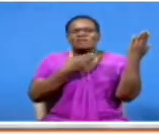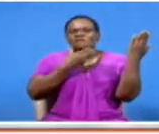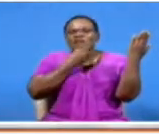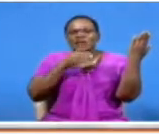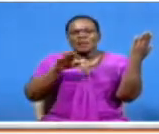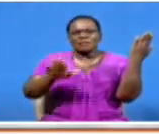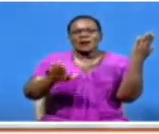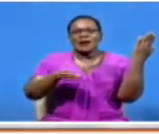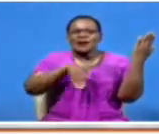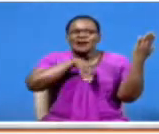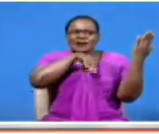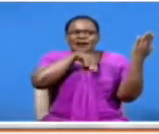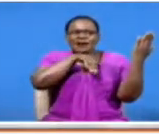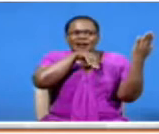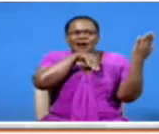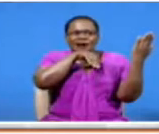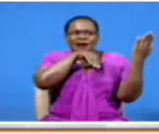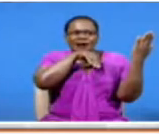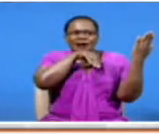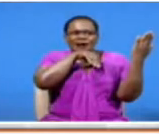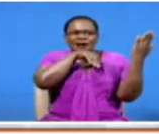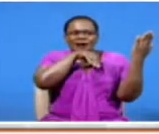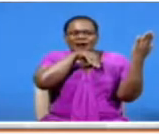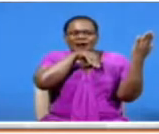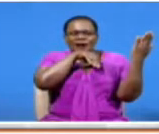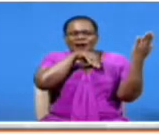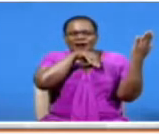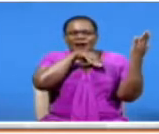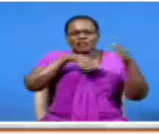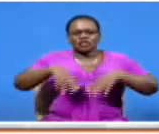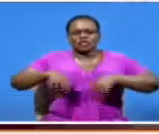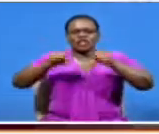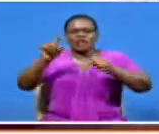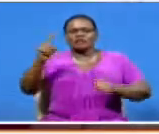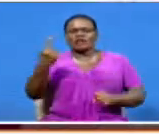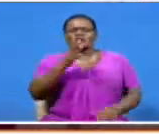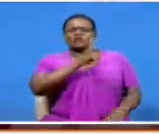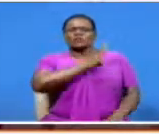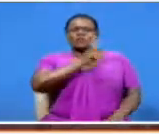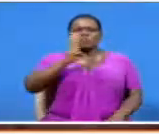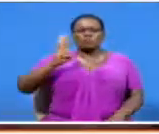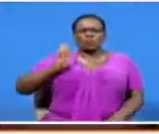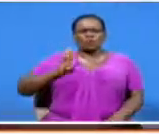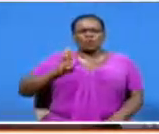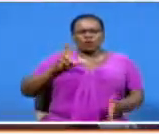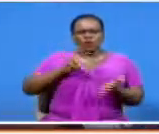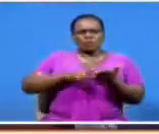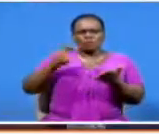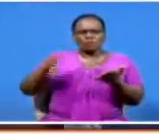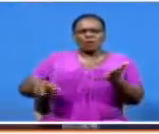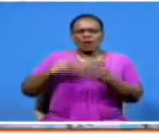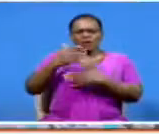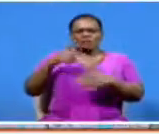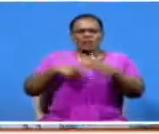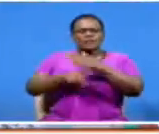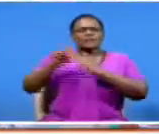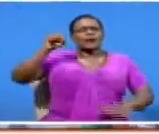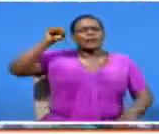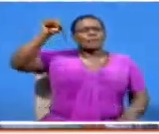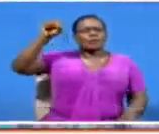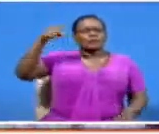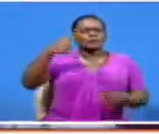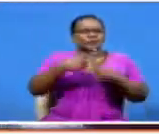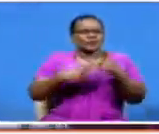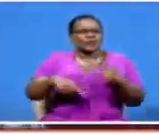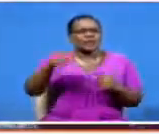Babake Odinga, mzee Jaramogi Oginga Odinga, alikuwa mwenyekiti wa kwanza wa baraza hilo na alijiuzulu baada ya kuingia kwenye siasa